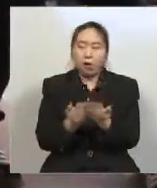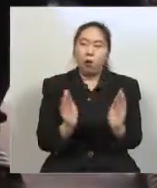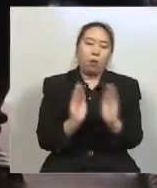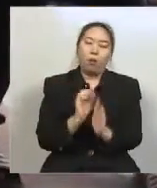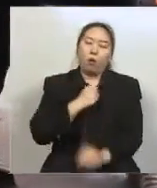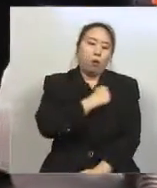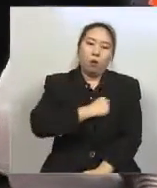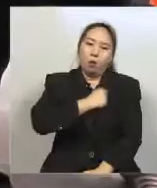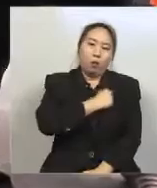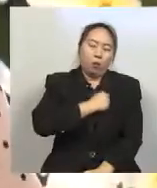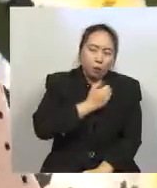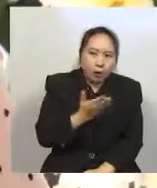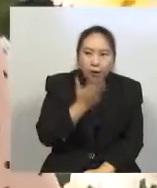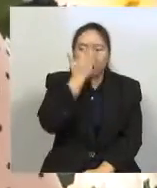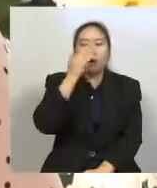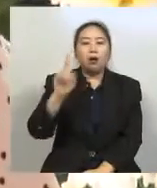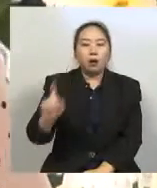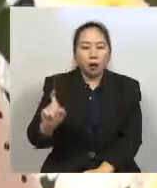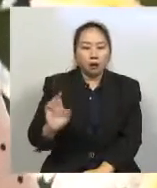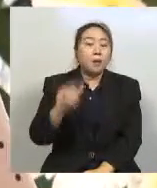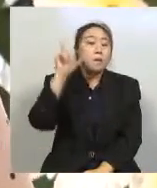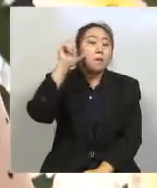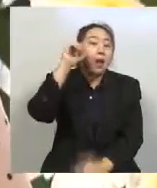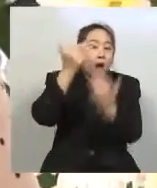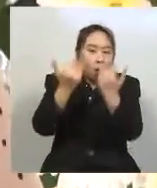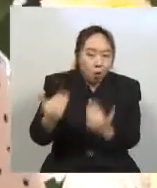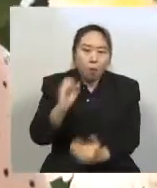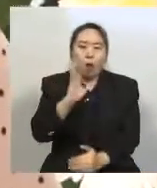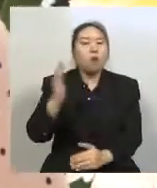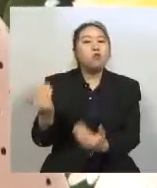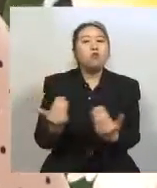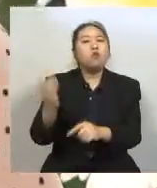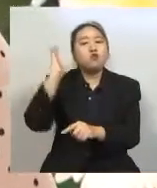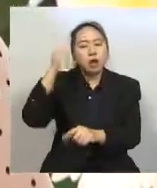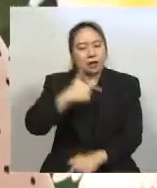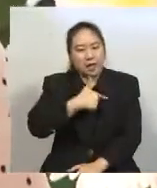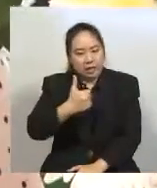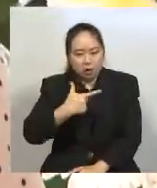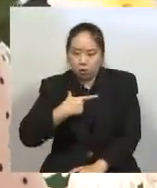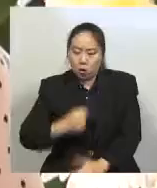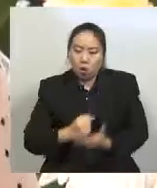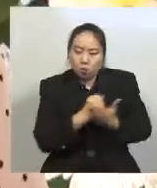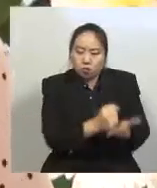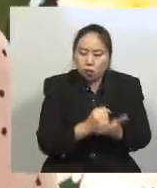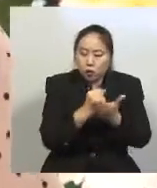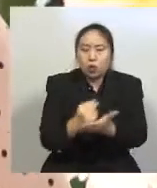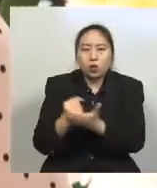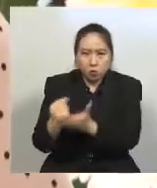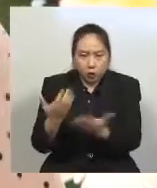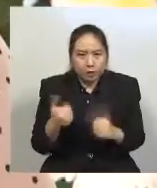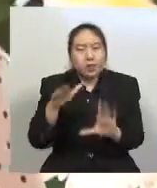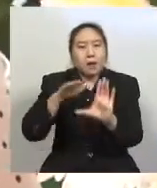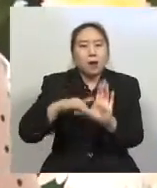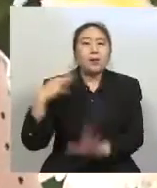ะครับกับการสูญเสียอย่างกระทันหันโดยมารดาบอกว่าลูกชายเนี่ยเป็นคนจิตใจดีชอบช่วยเหลือคนอื่นมาตั้งแต่เด็กจนได้เข้าเป็นอาส